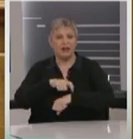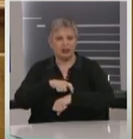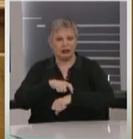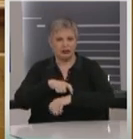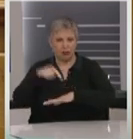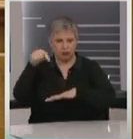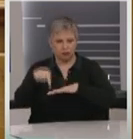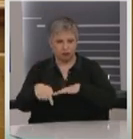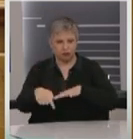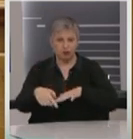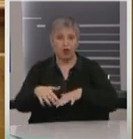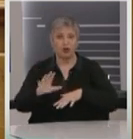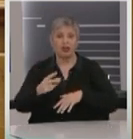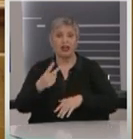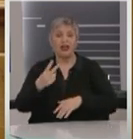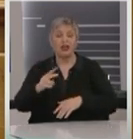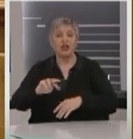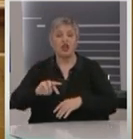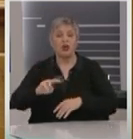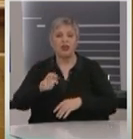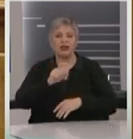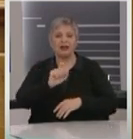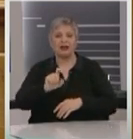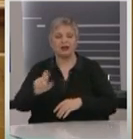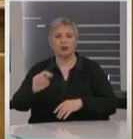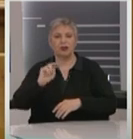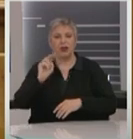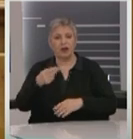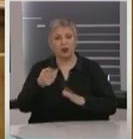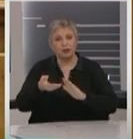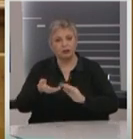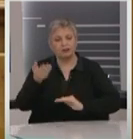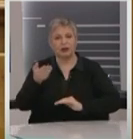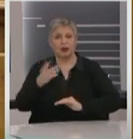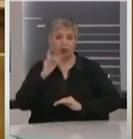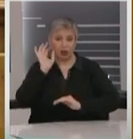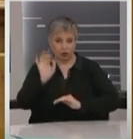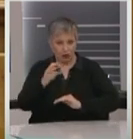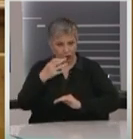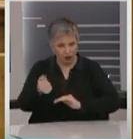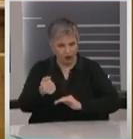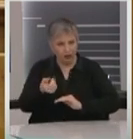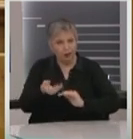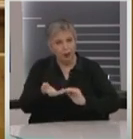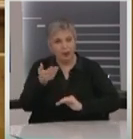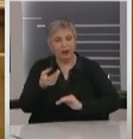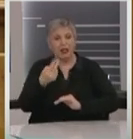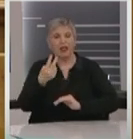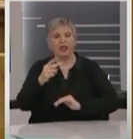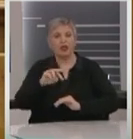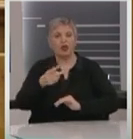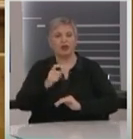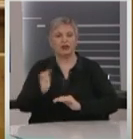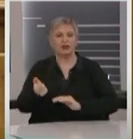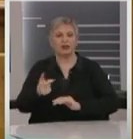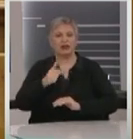είναι, αλλά 2 δισεκατομμύρια ευρώ πάνω από το στόχο. Δεν μπήκατε όμως στον κόπο να δείτε τα πραγματικά